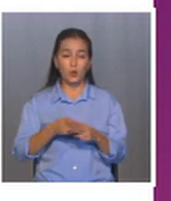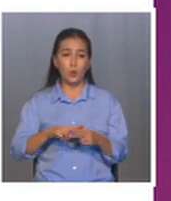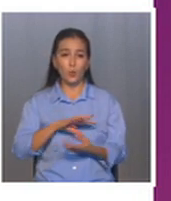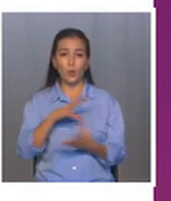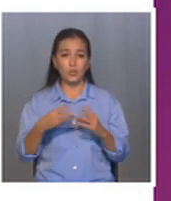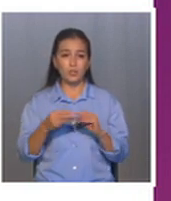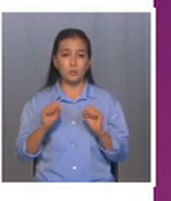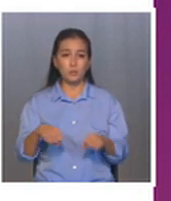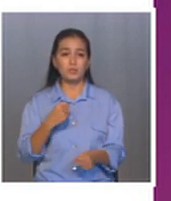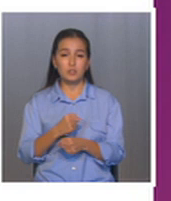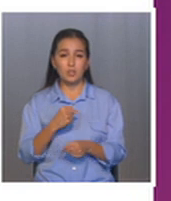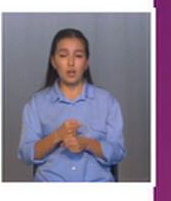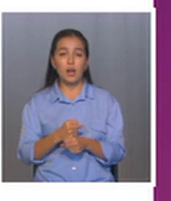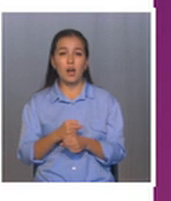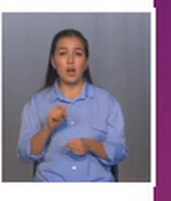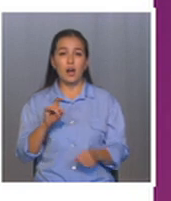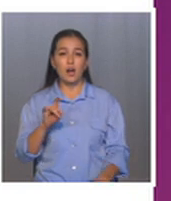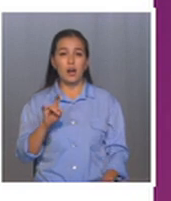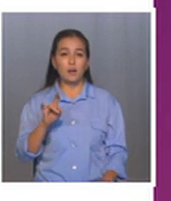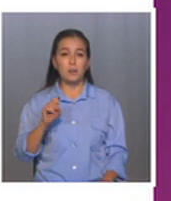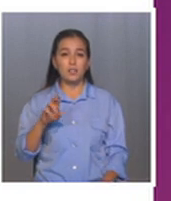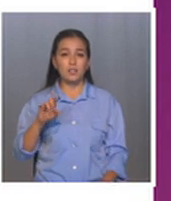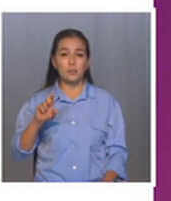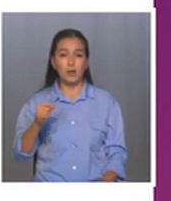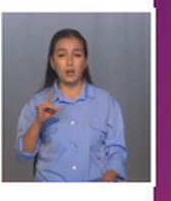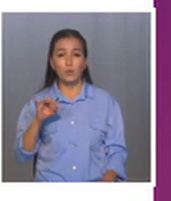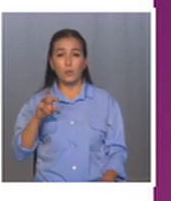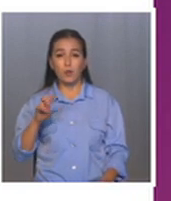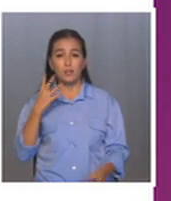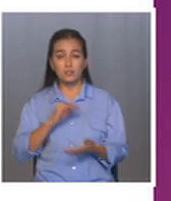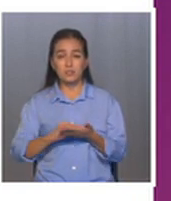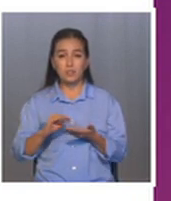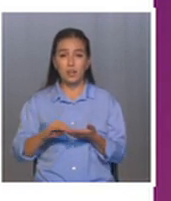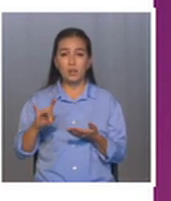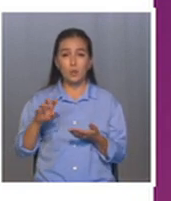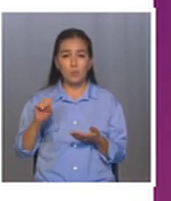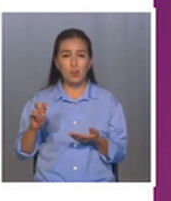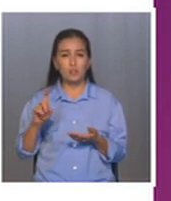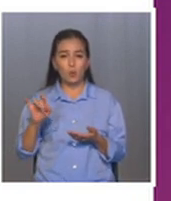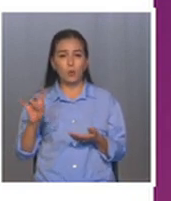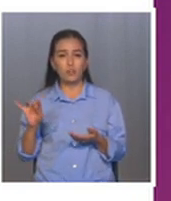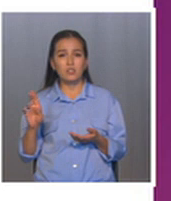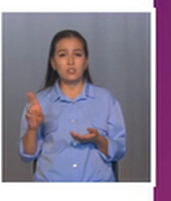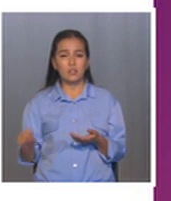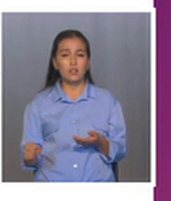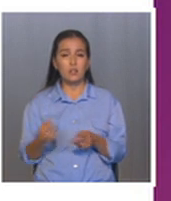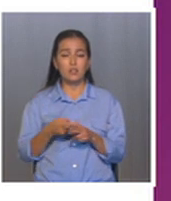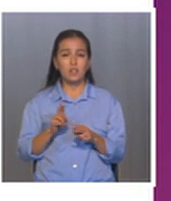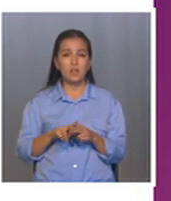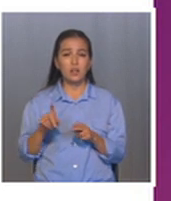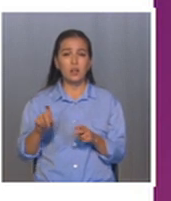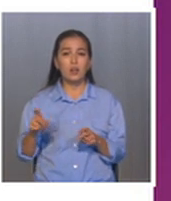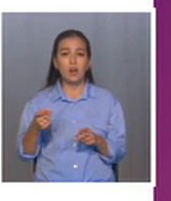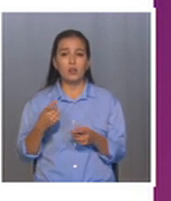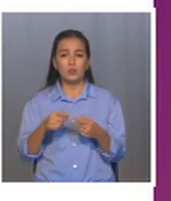болады. Рахманқұл Бердібай Қаһар романы роман-хроника деген пікір айтады. Себебі бұл шығарма түрлі